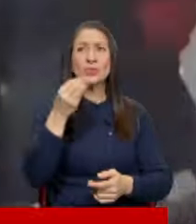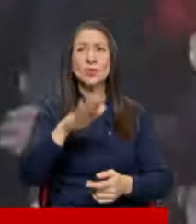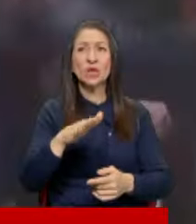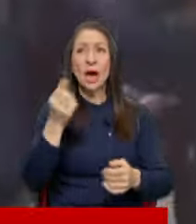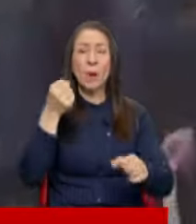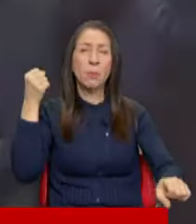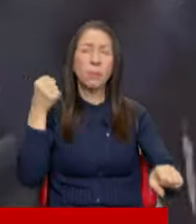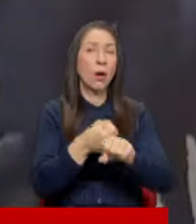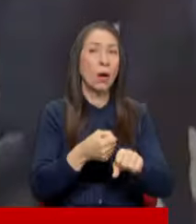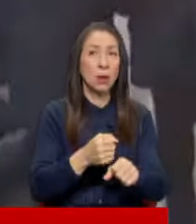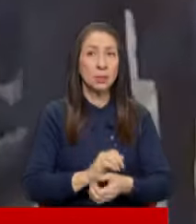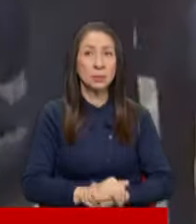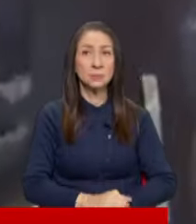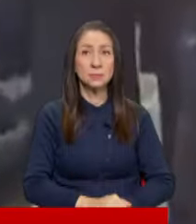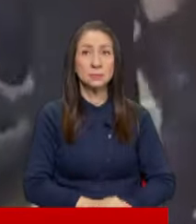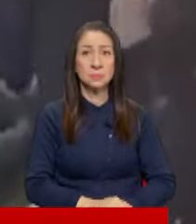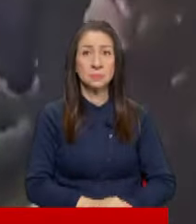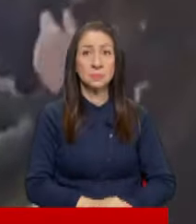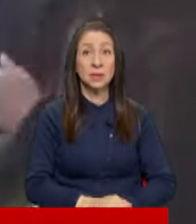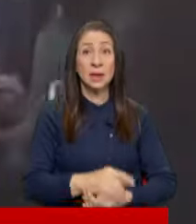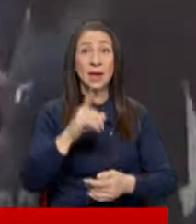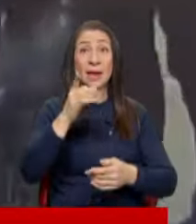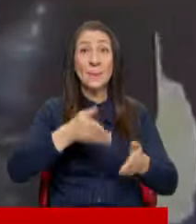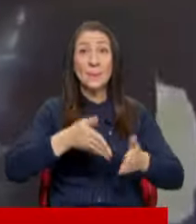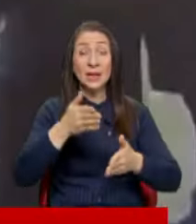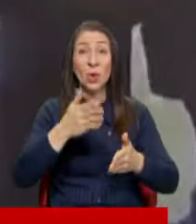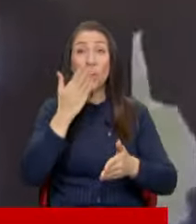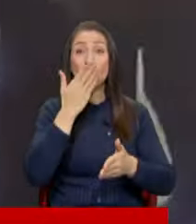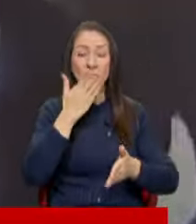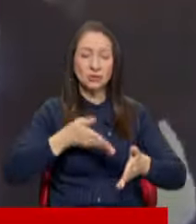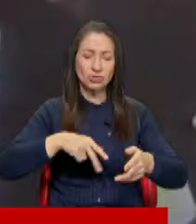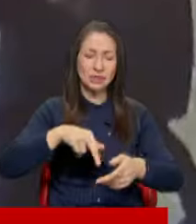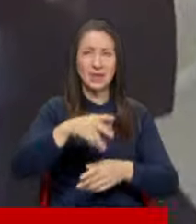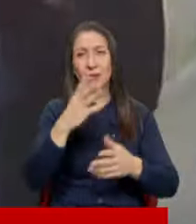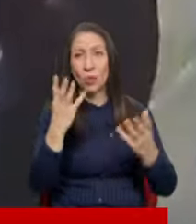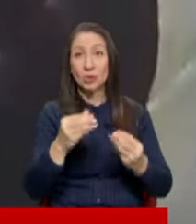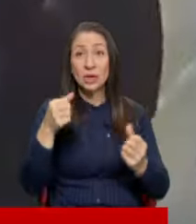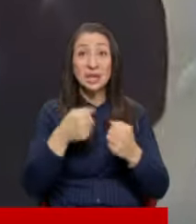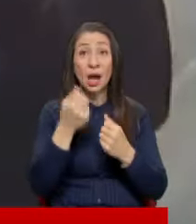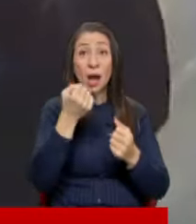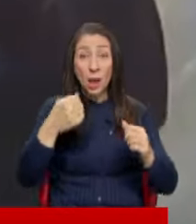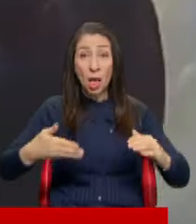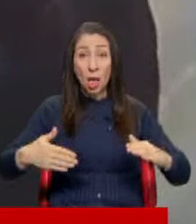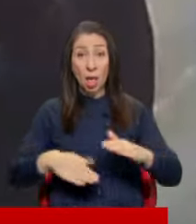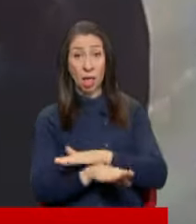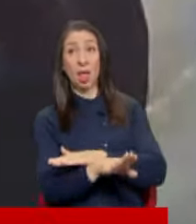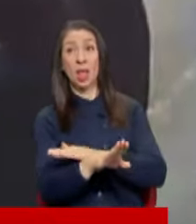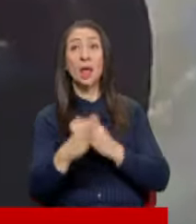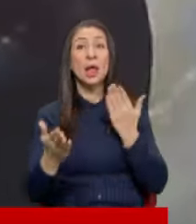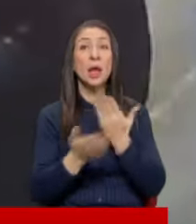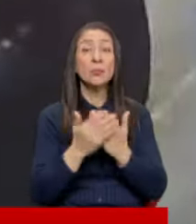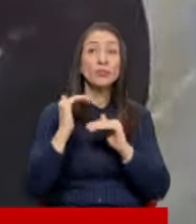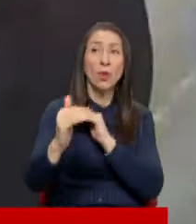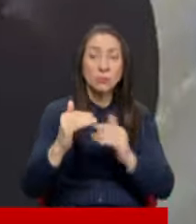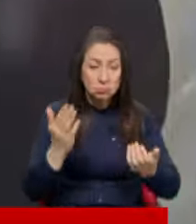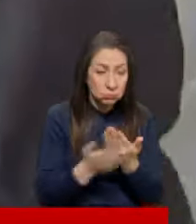çocuğa araba çarptı meydankapı Mahallesi Okullar caddesinde meydana geldi kaza aracın altında kalan çocuğun yardımına